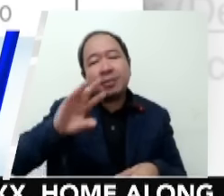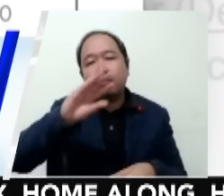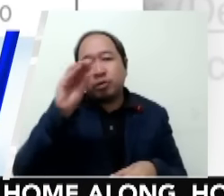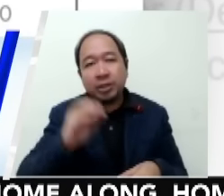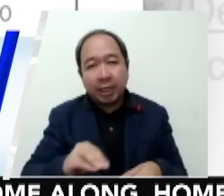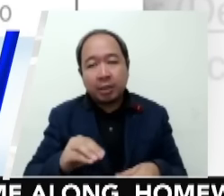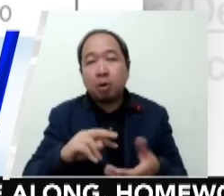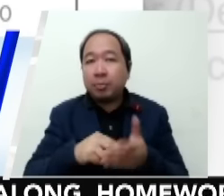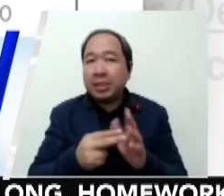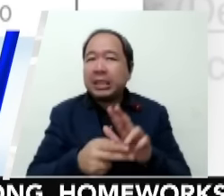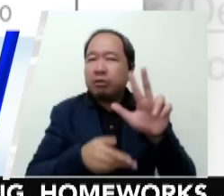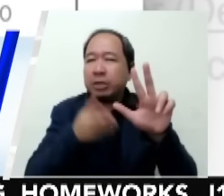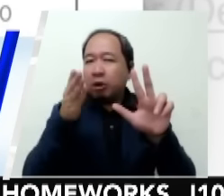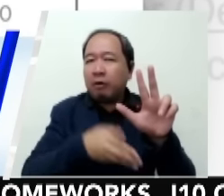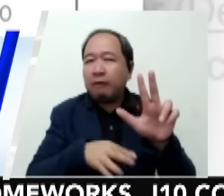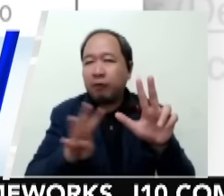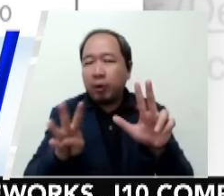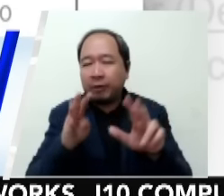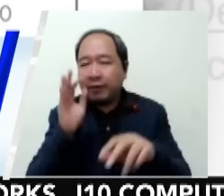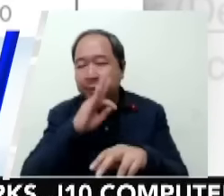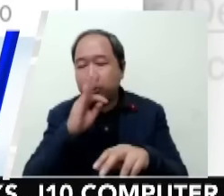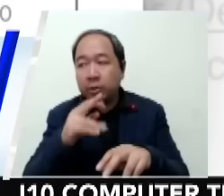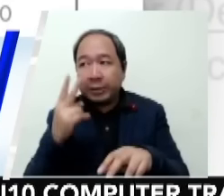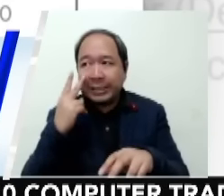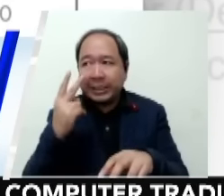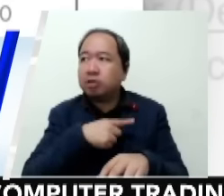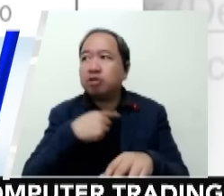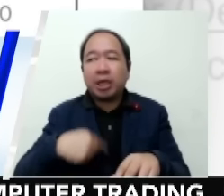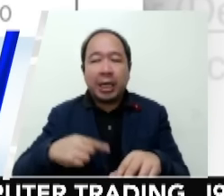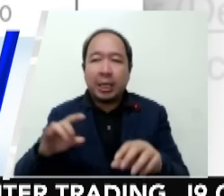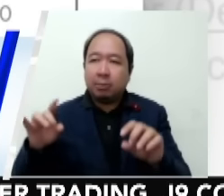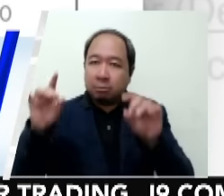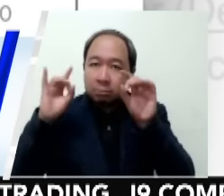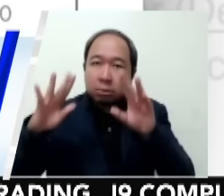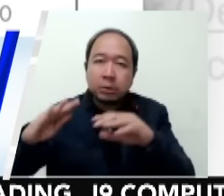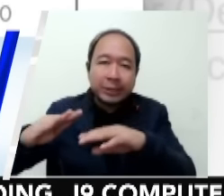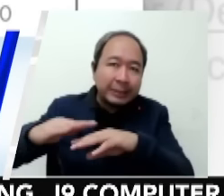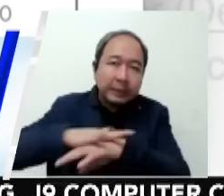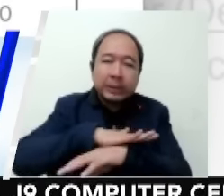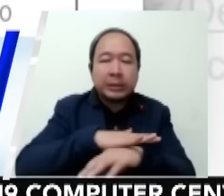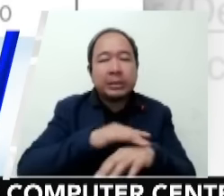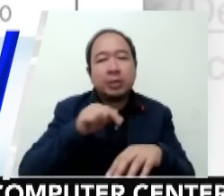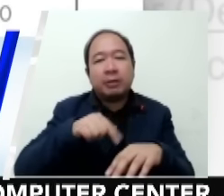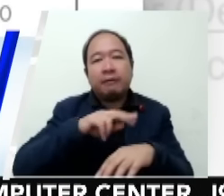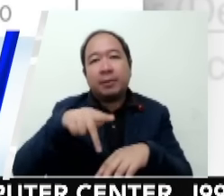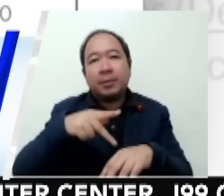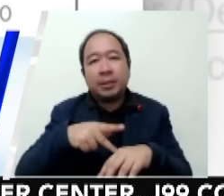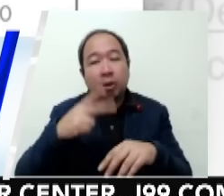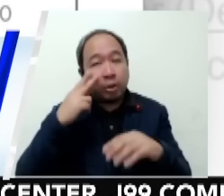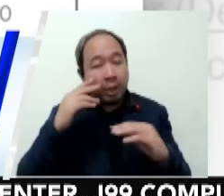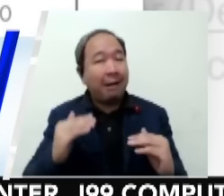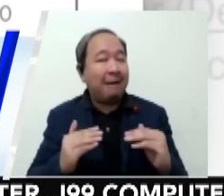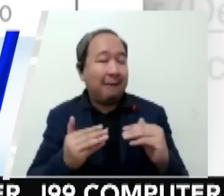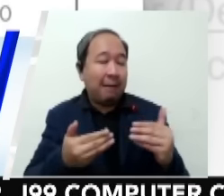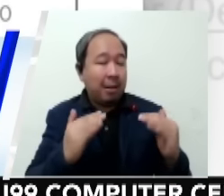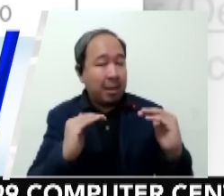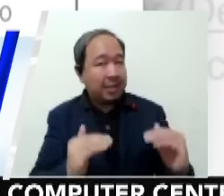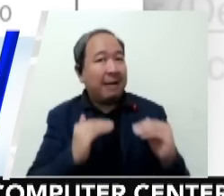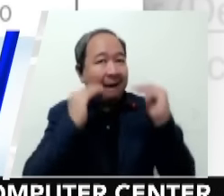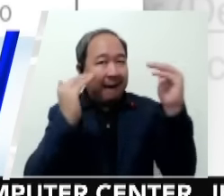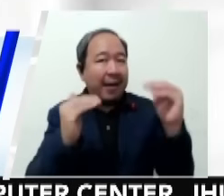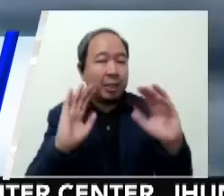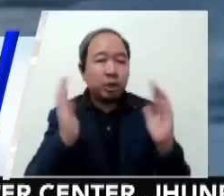nakikita ang China bilang pinakamalaking banta sa Pilipinas. Mas mataas yan kumpara sa 59% na resulta ng survey noong Oktubre